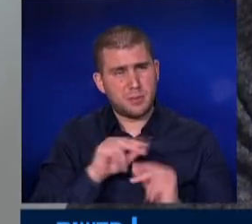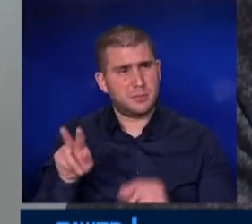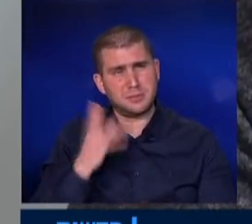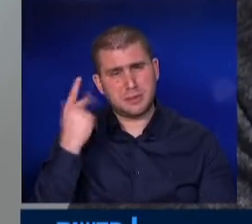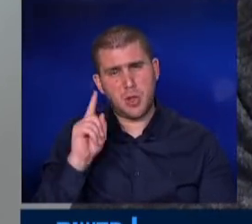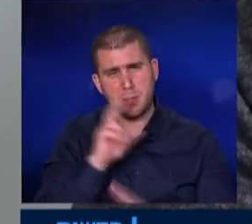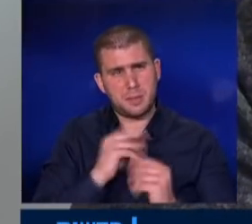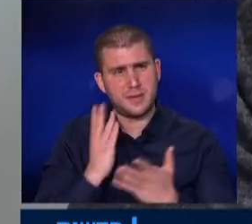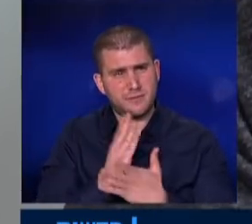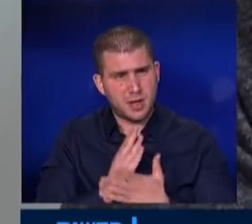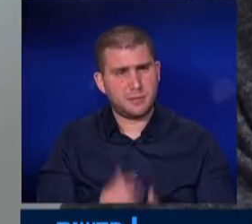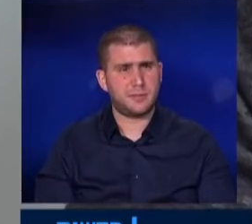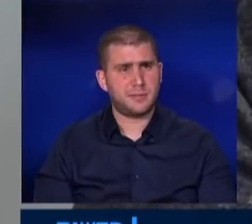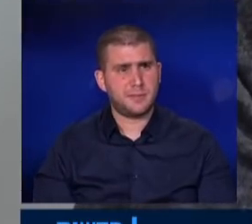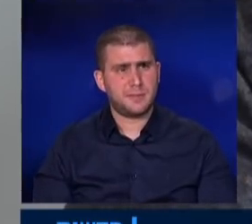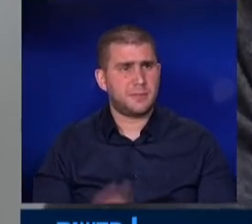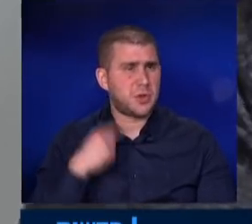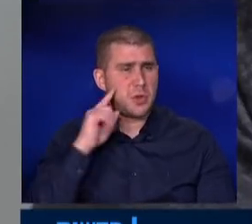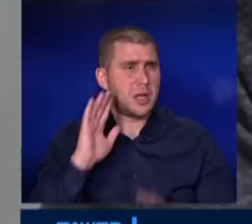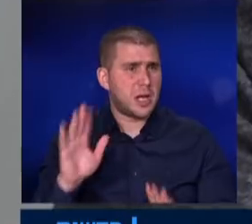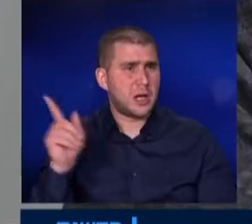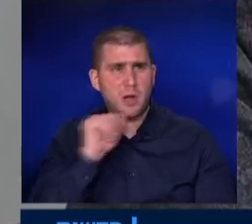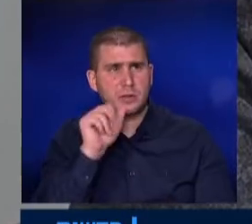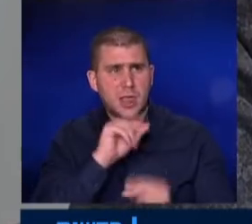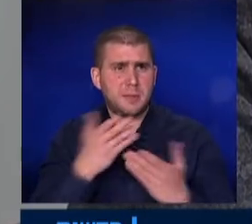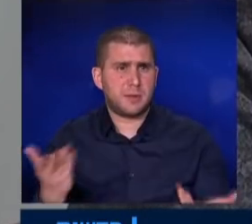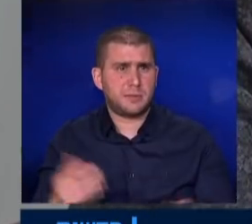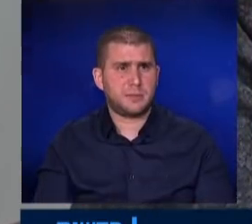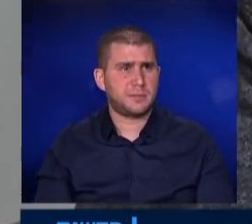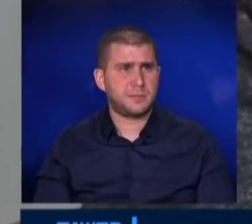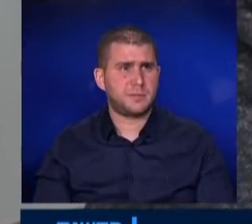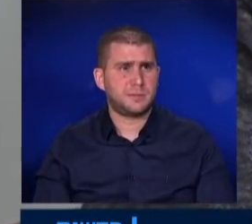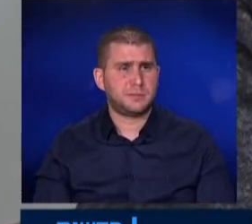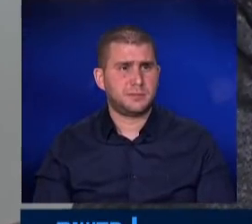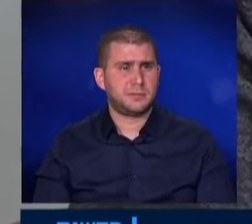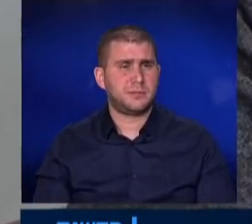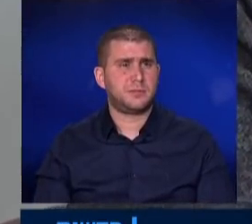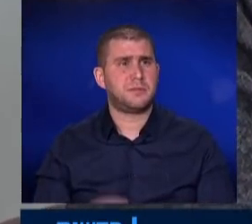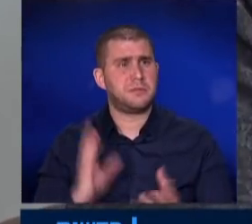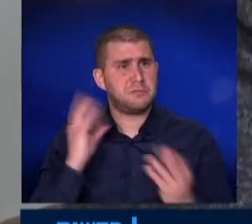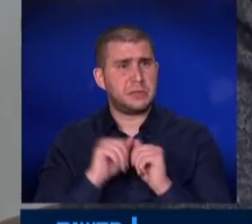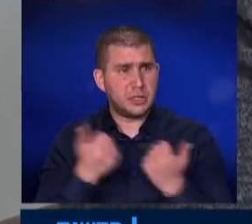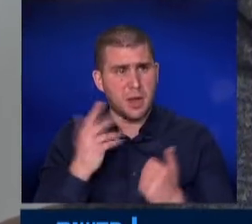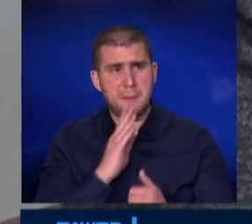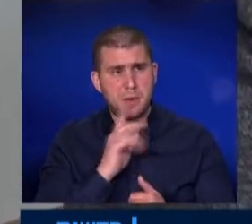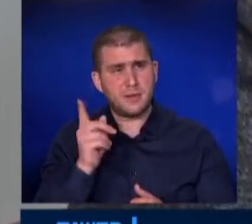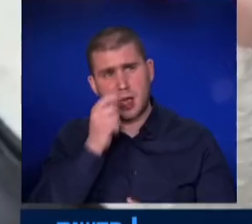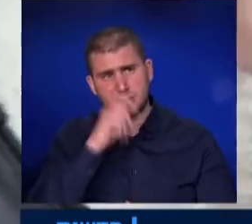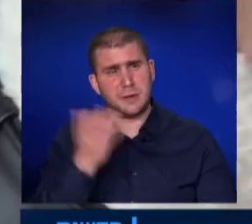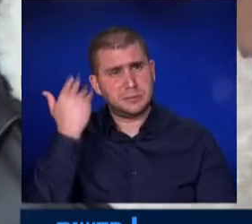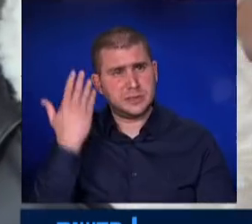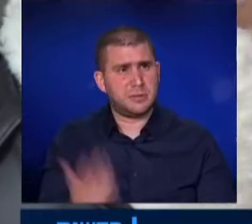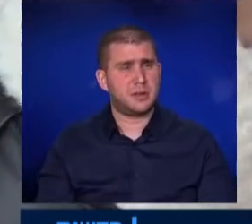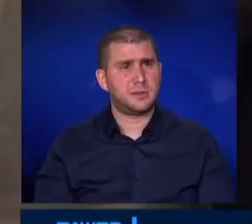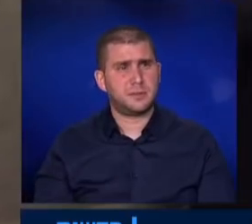מדברת איתו. אני לא יודעת, ככה היא לא רוצה לדבר איתו. שגלת שהתגרשה, היה בעיות, אבל היא עזבה מזמן,